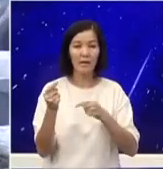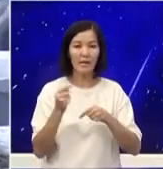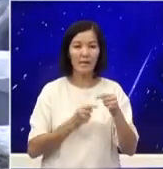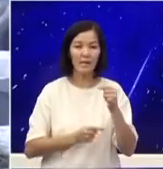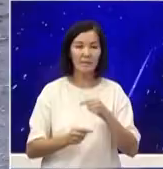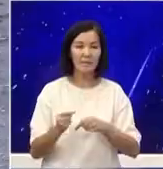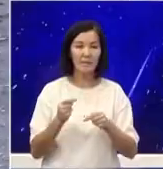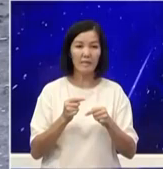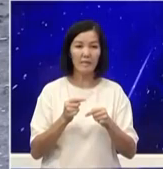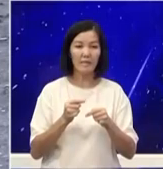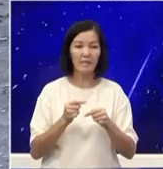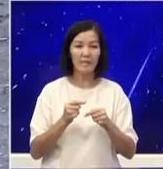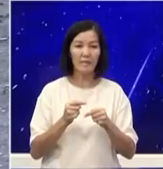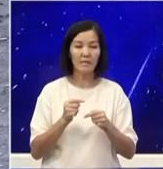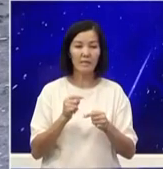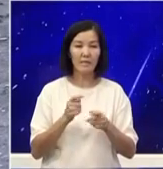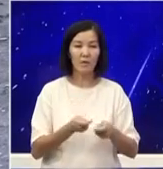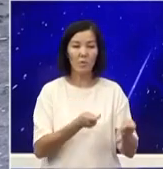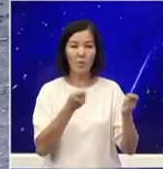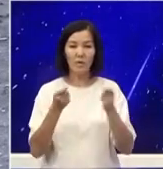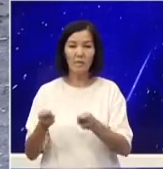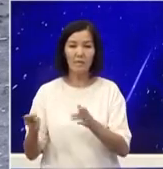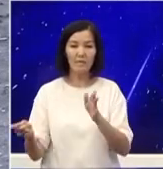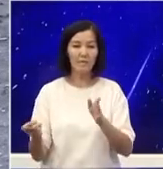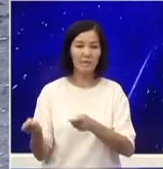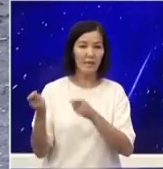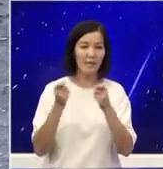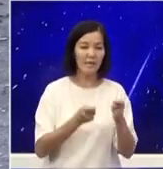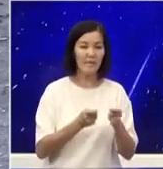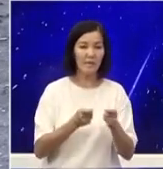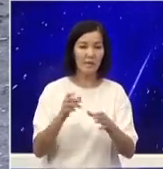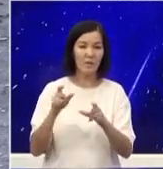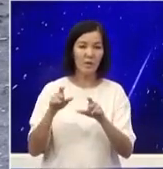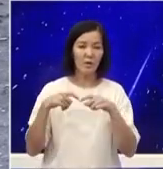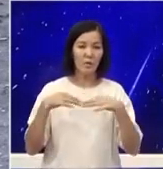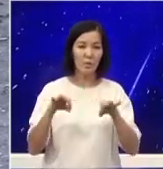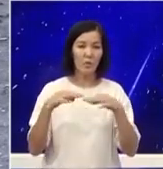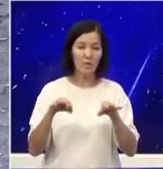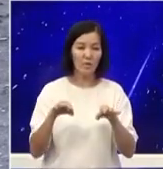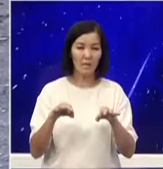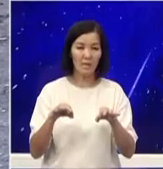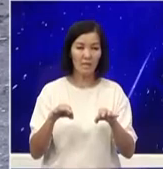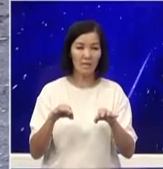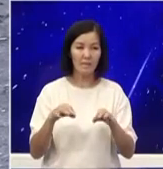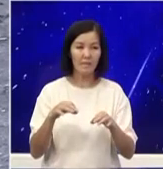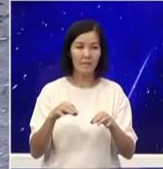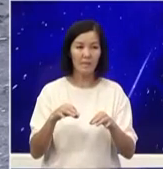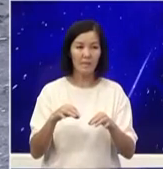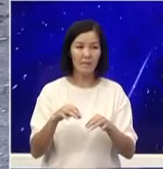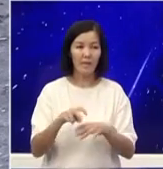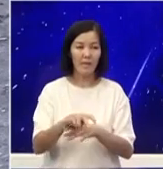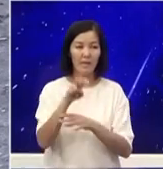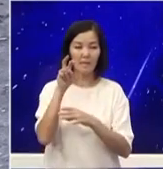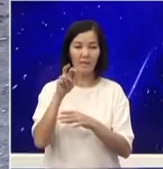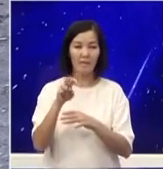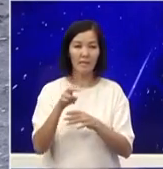да жаңа үлкен қоқыс таситын көліктер немесе басқа да экскаватор, погрузчик